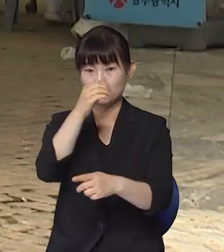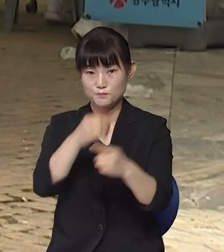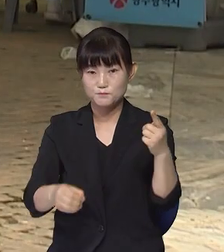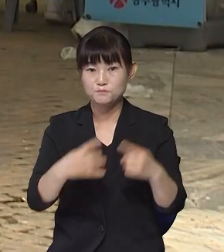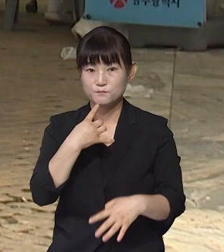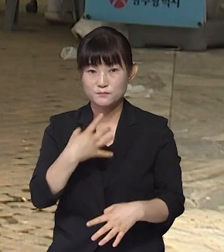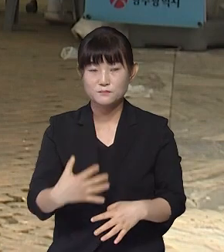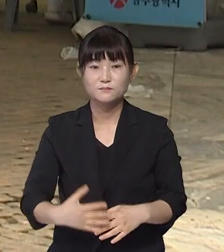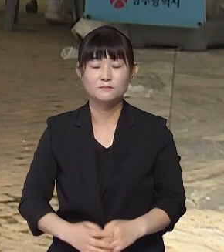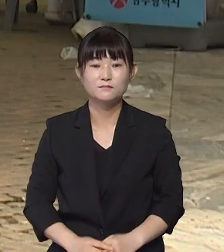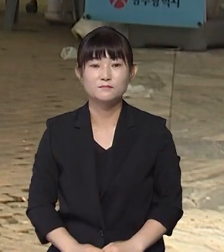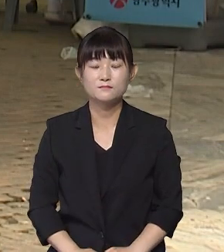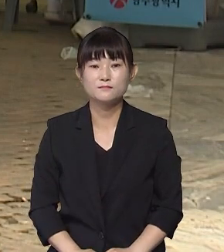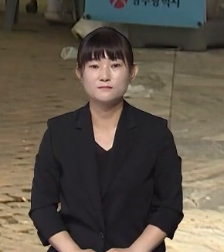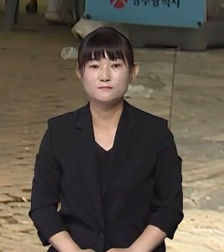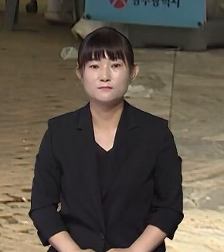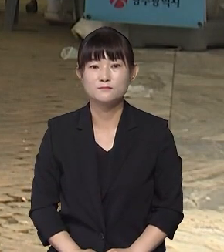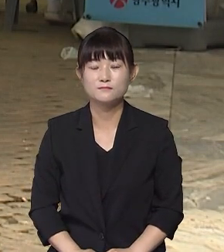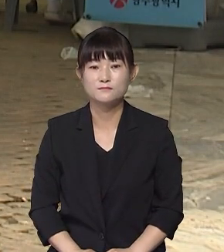kbc 정 의 지닙니다